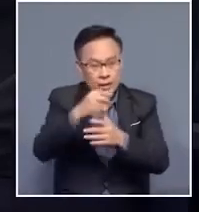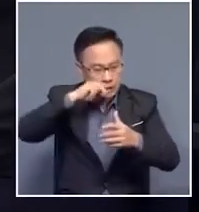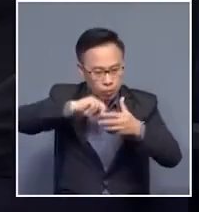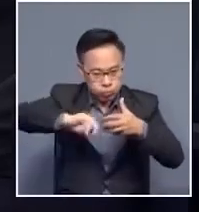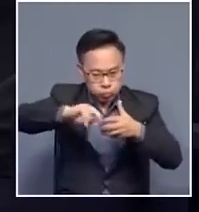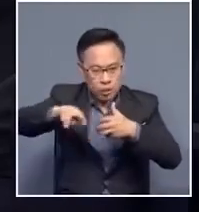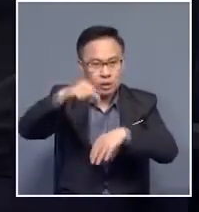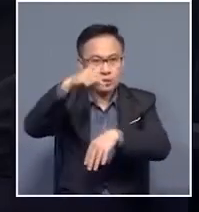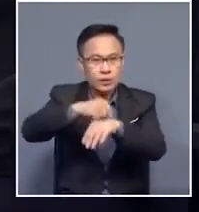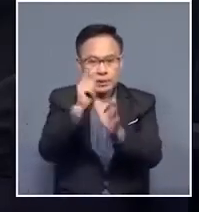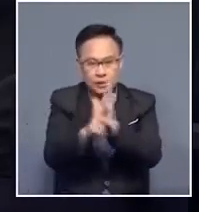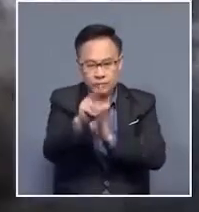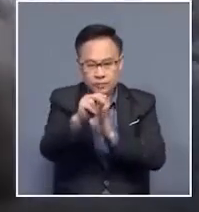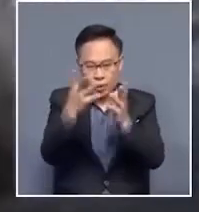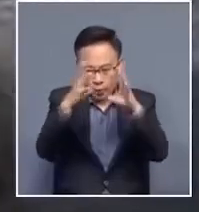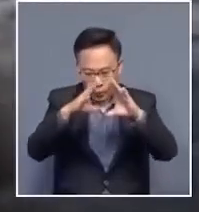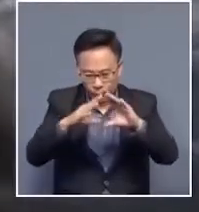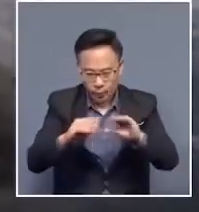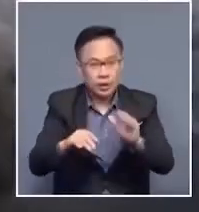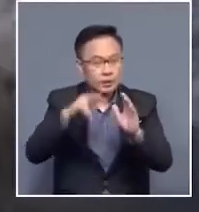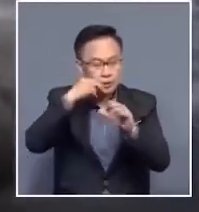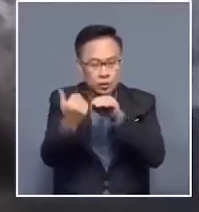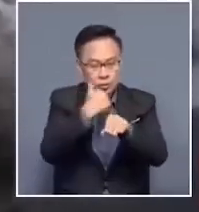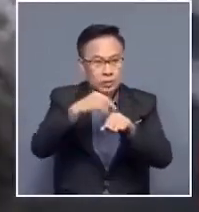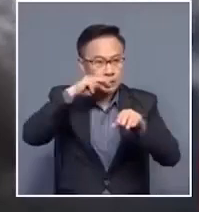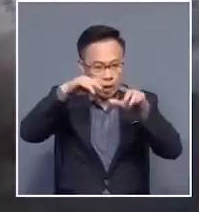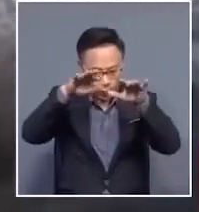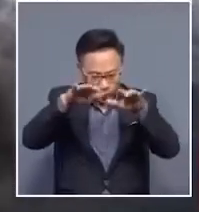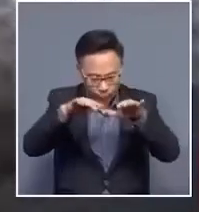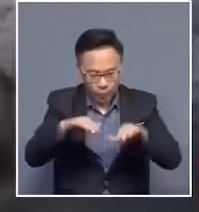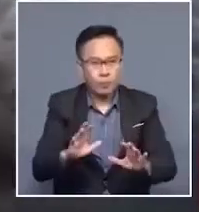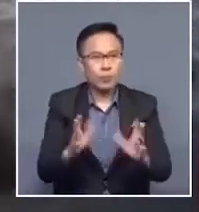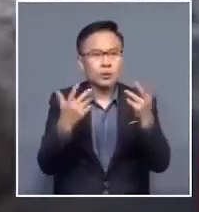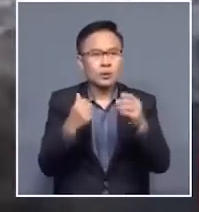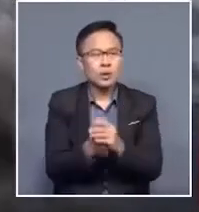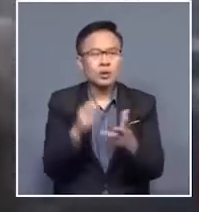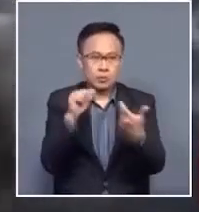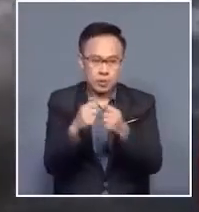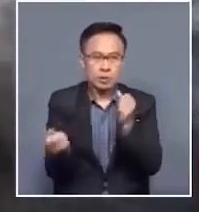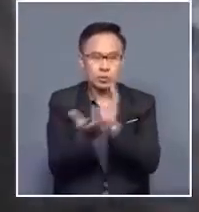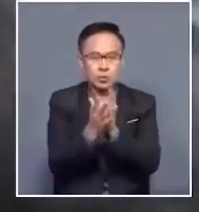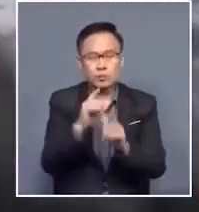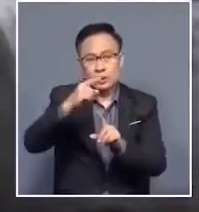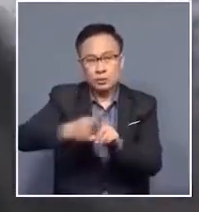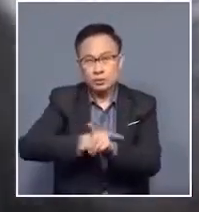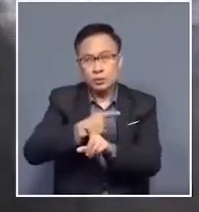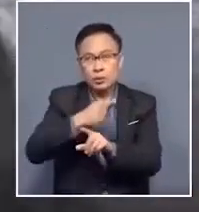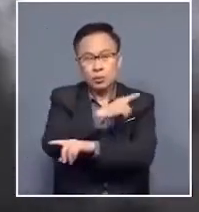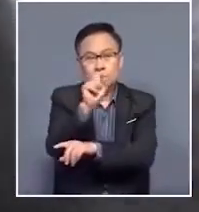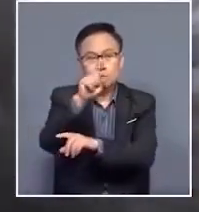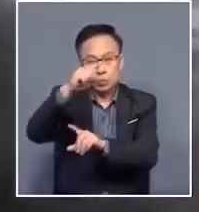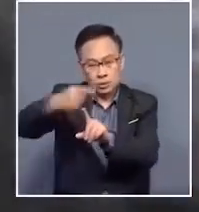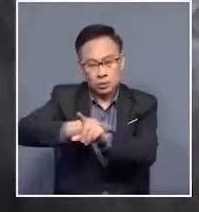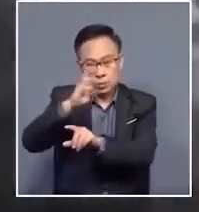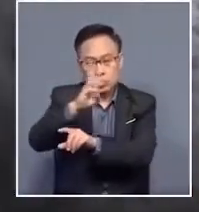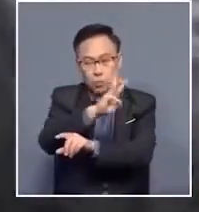ไม่เกินครึ่งชั่วโมงนะครับเพราะฉะนั้นในวันดังกล่าวเนี่ยก็ยอมรับว่าเกิดจากอุปกรณ์บางอย่างนะครับมีปัญหาก็ทำให้การระบายน้